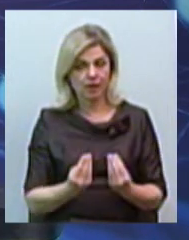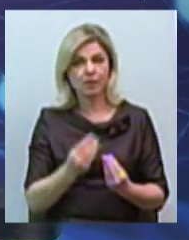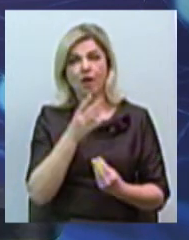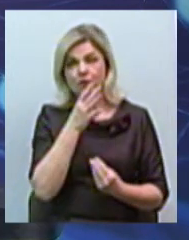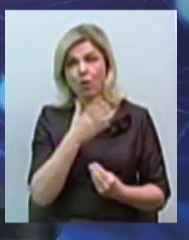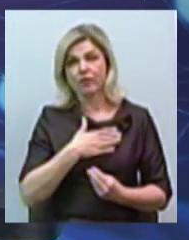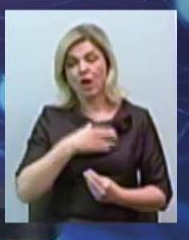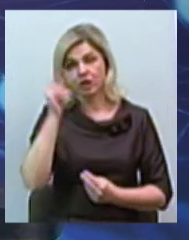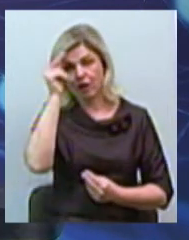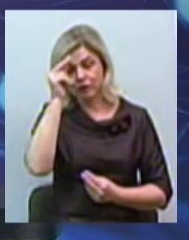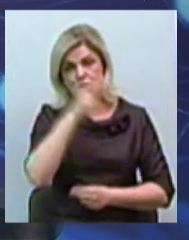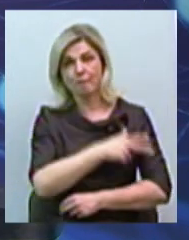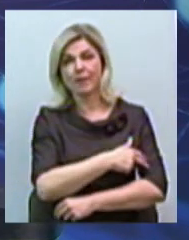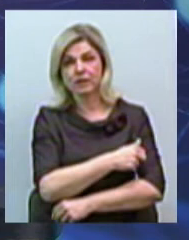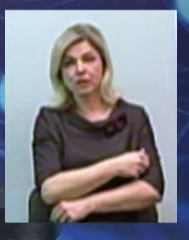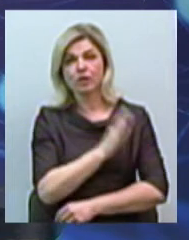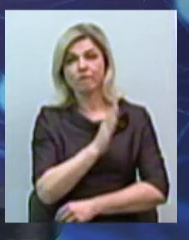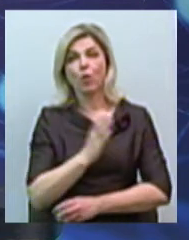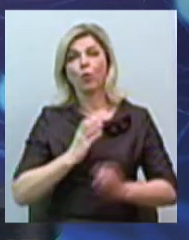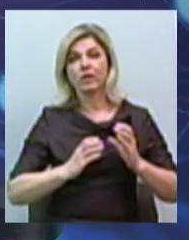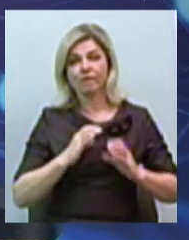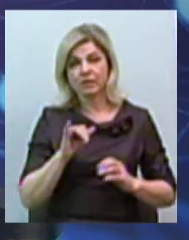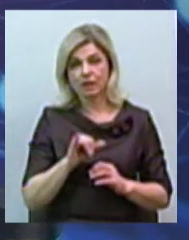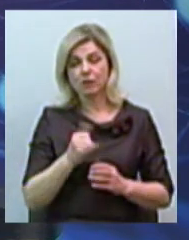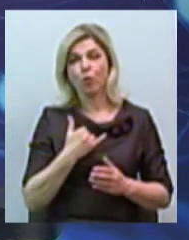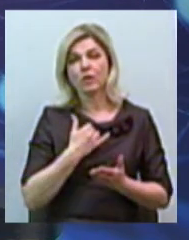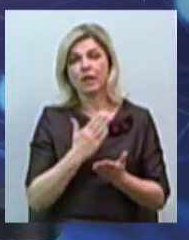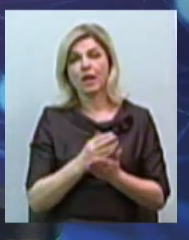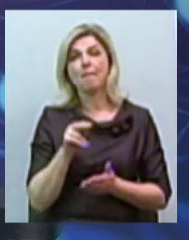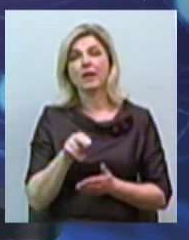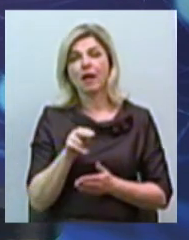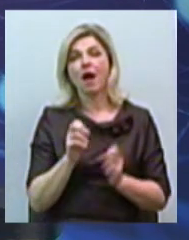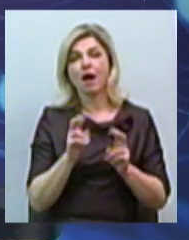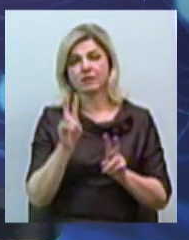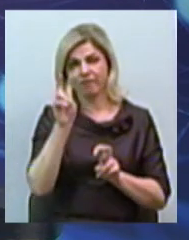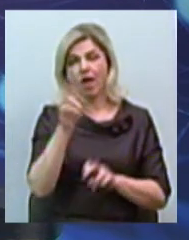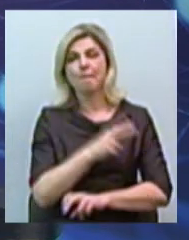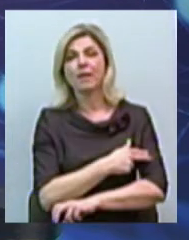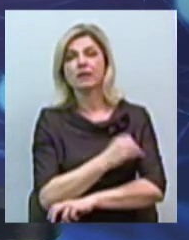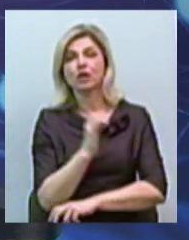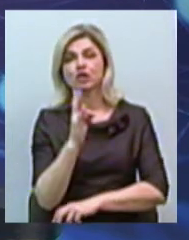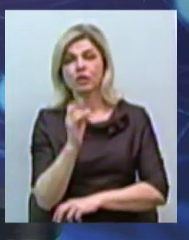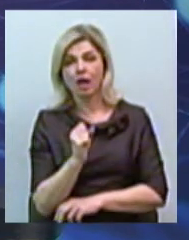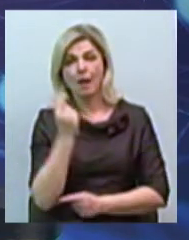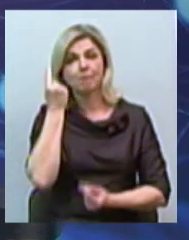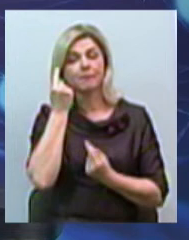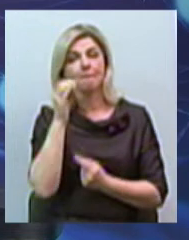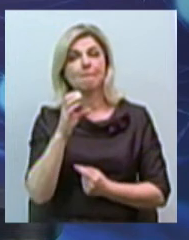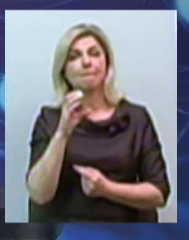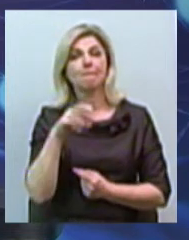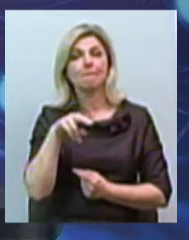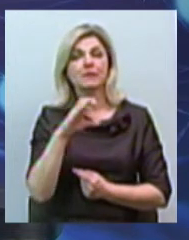нашого навчання в медичних університетах у нас є такий предмет, як медична психологія, де нас навчають